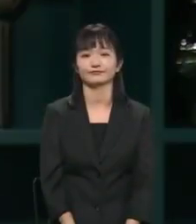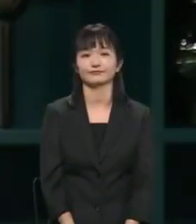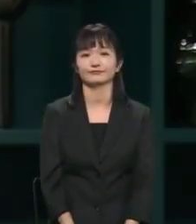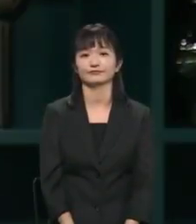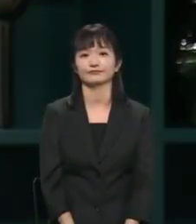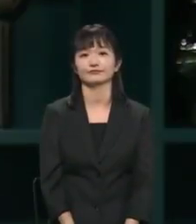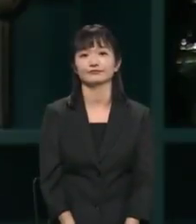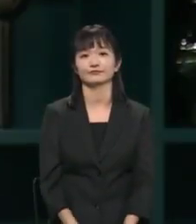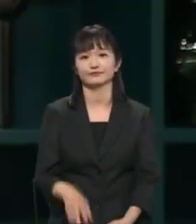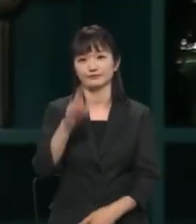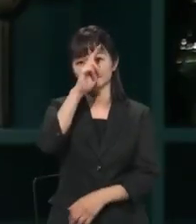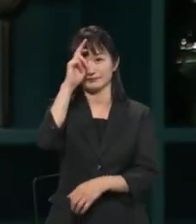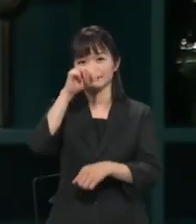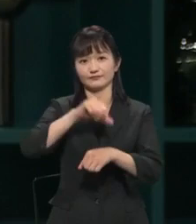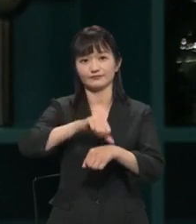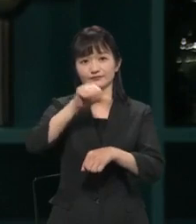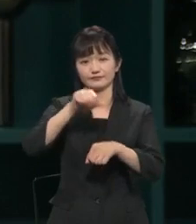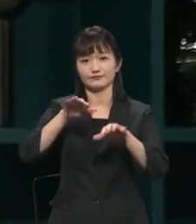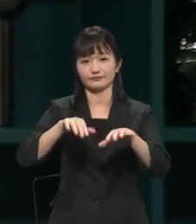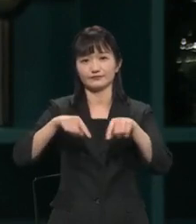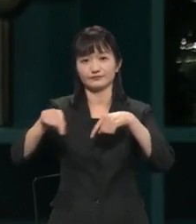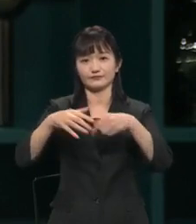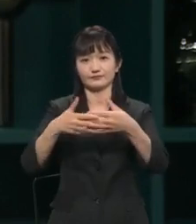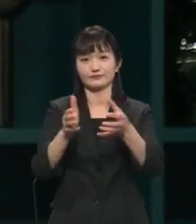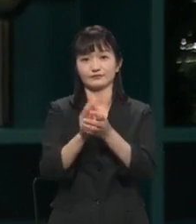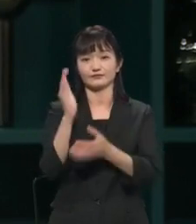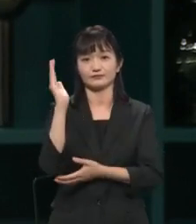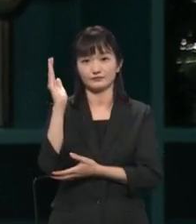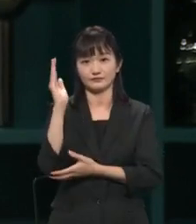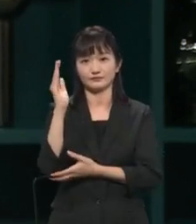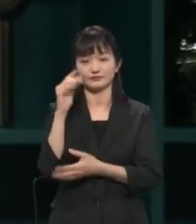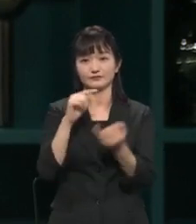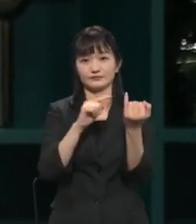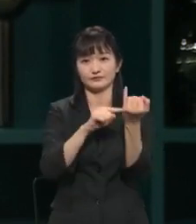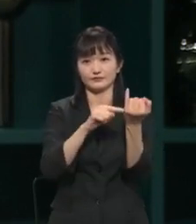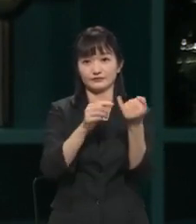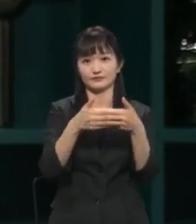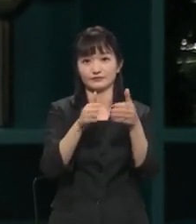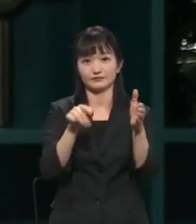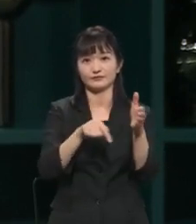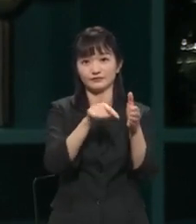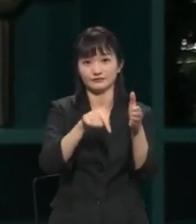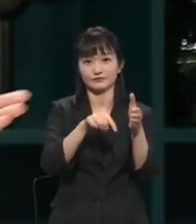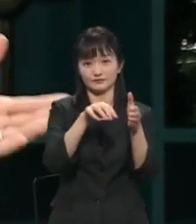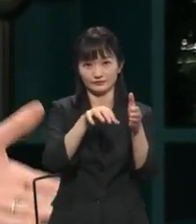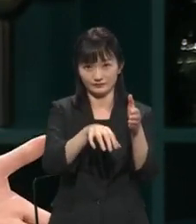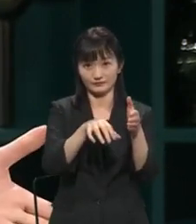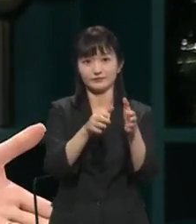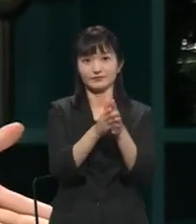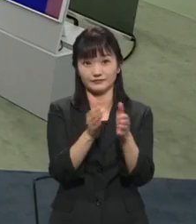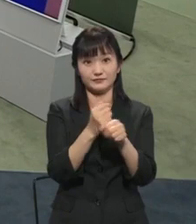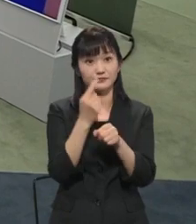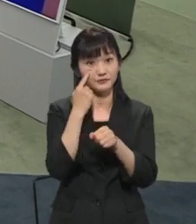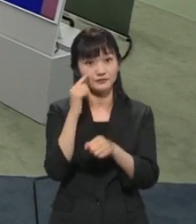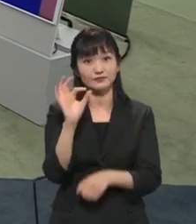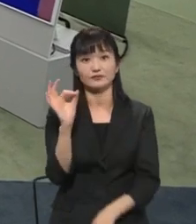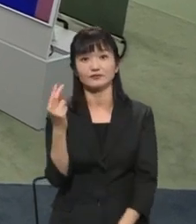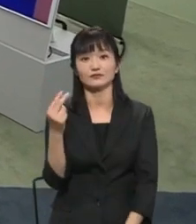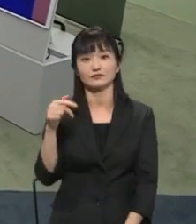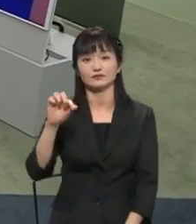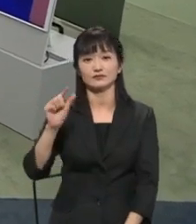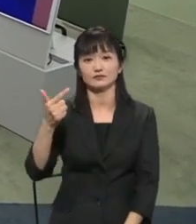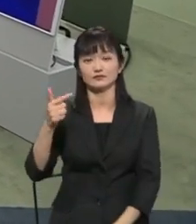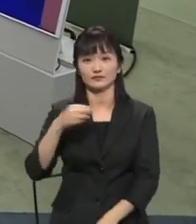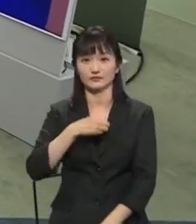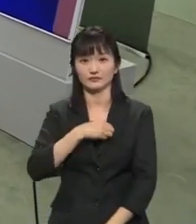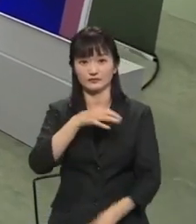네 5시엔 뉴스 오후 오늘 정치권 이야기는 시내 원룸 초록 방에서 하겠습니다 오시나운전 의원 김유정 전 의원